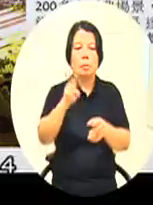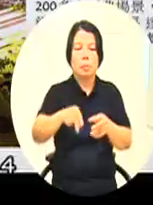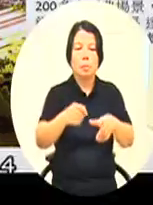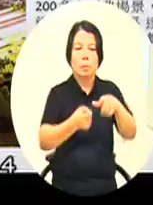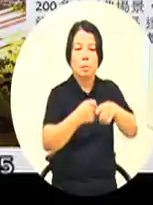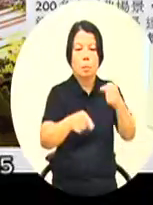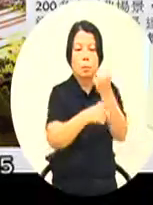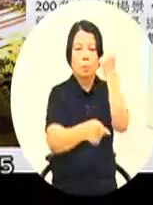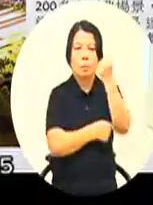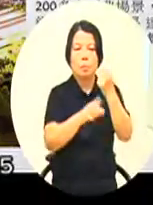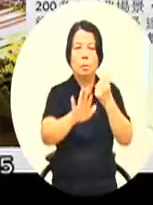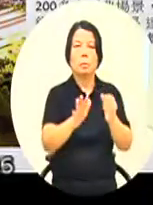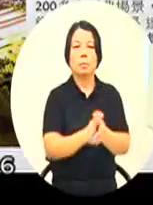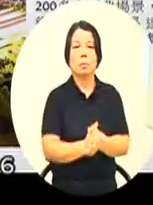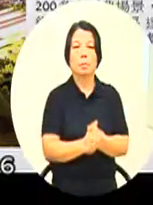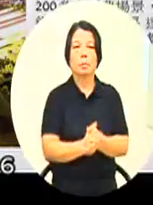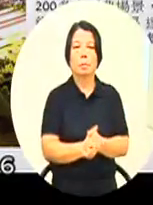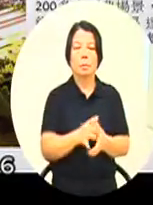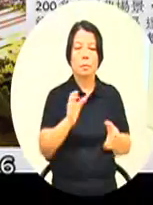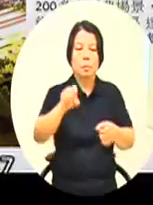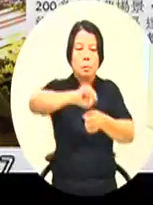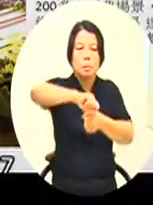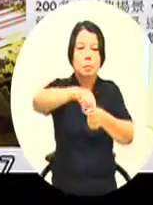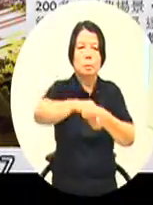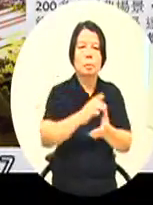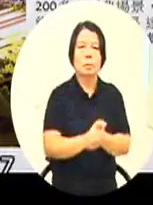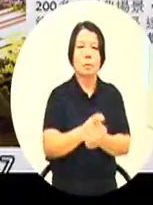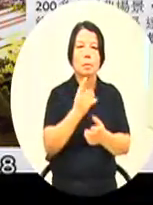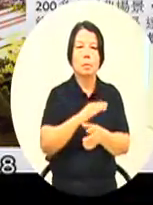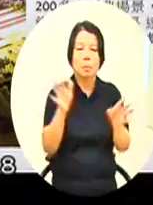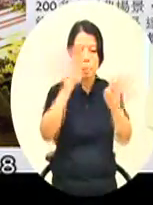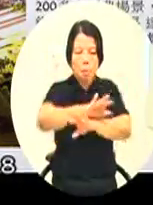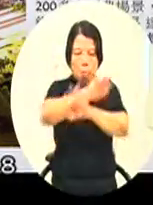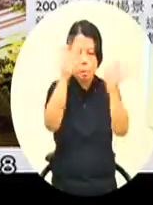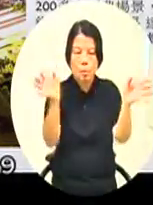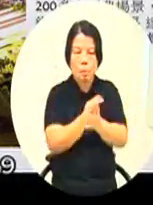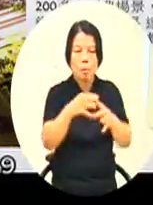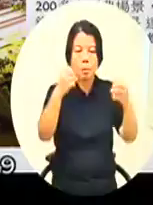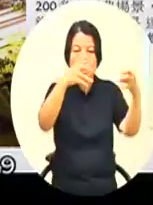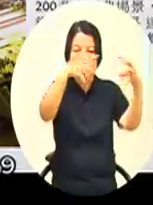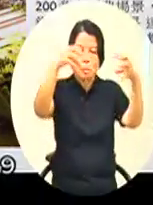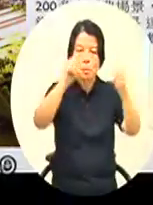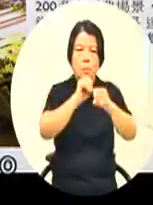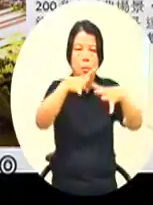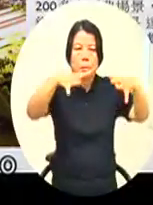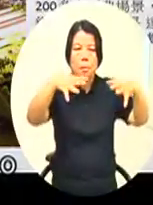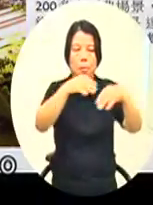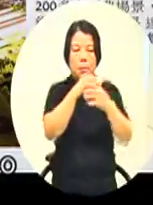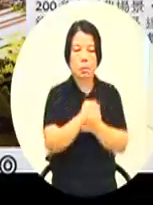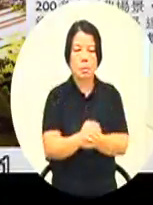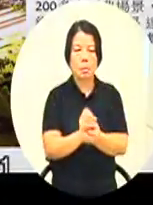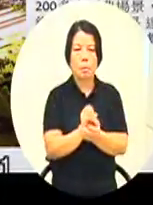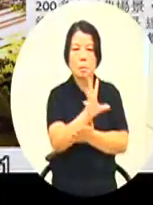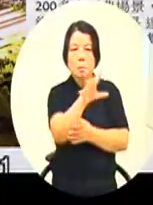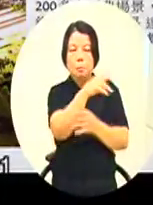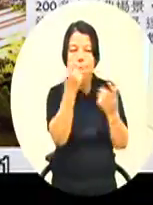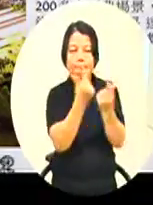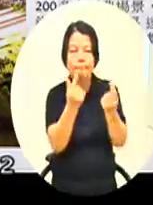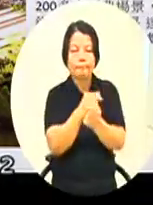那其中呢还加入了一个日夜晨昏的光影的变化，其实看起来是非常拟真的